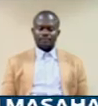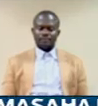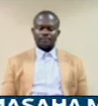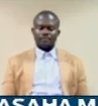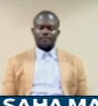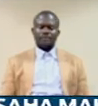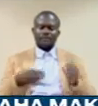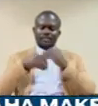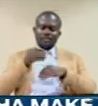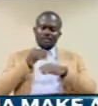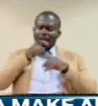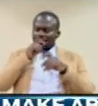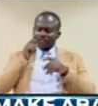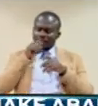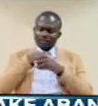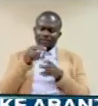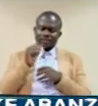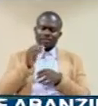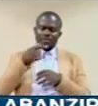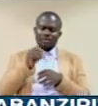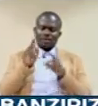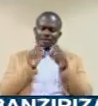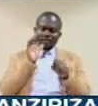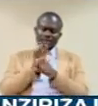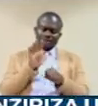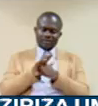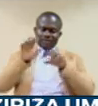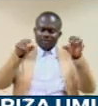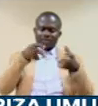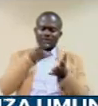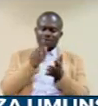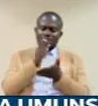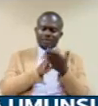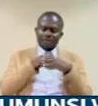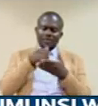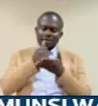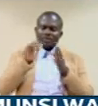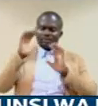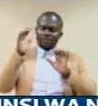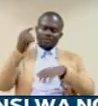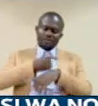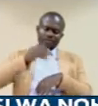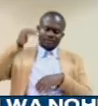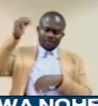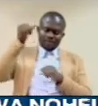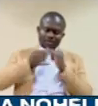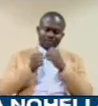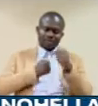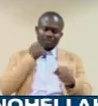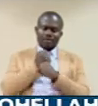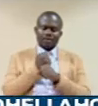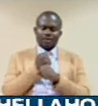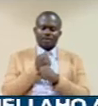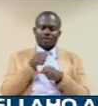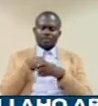ahacururizwa inyama inyabugogo mu mujyi wa Kigali. Abantu urujya n'uruza bahaha bimwe mu bizafasha kwizihiza iminsi mikuru isoza umwaka.